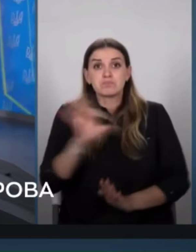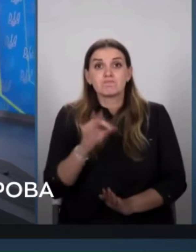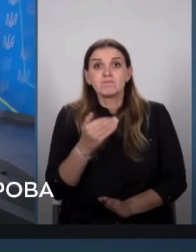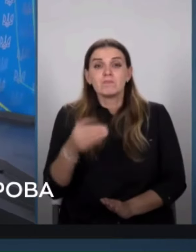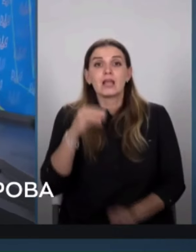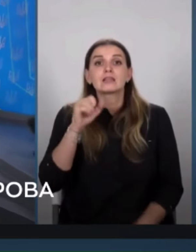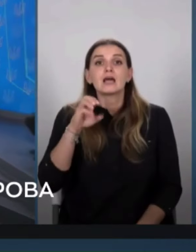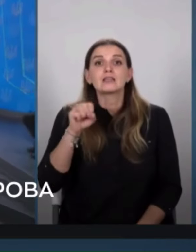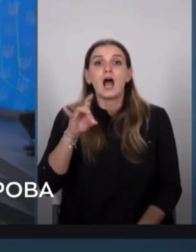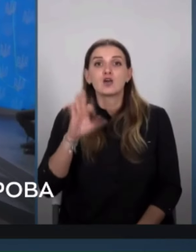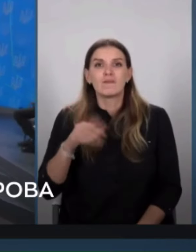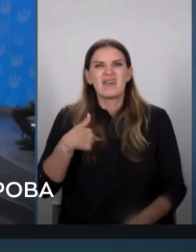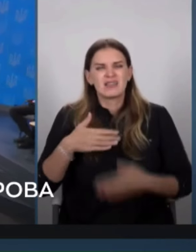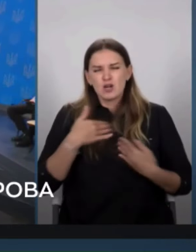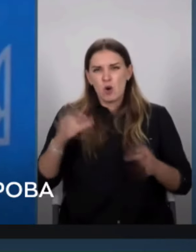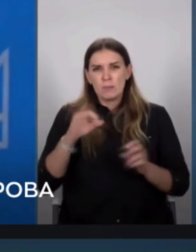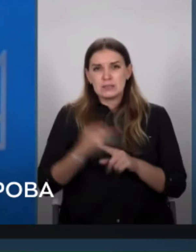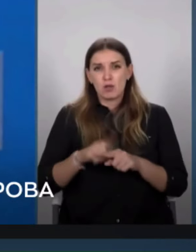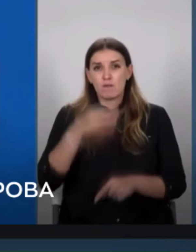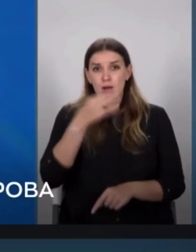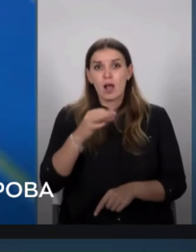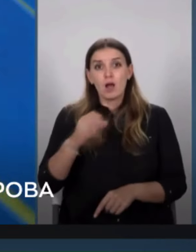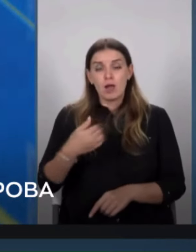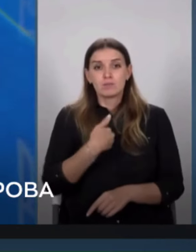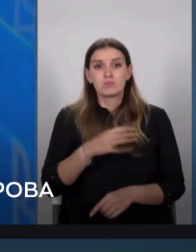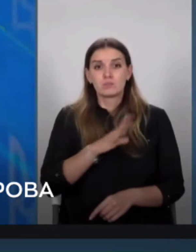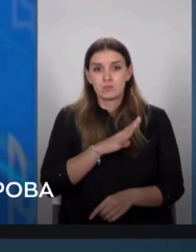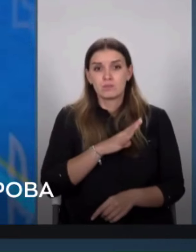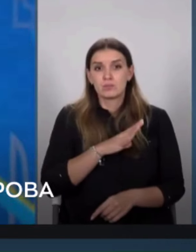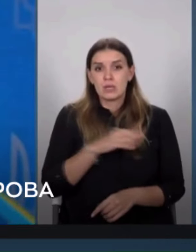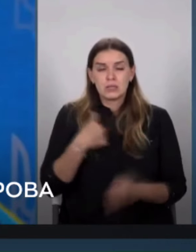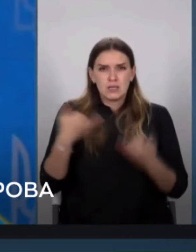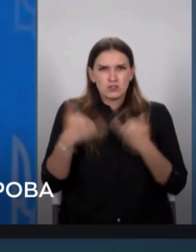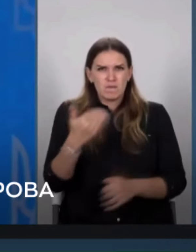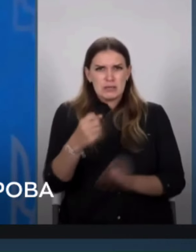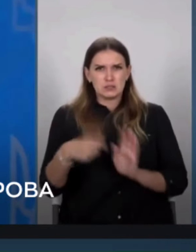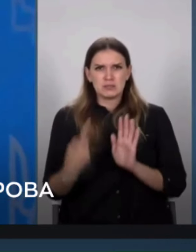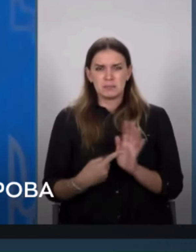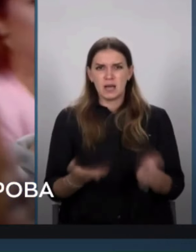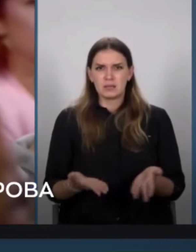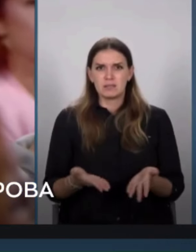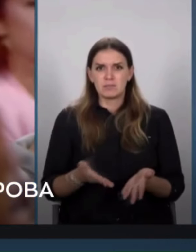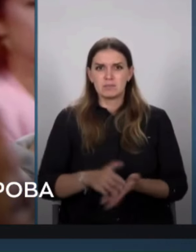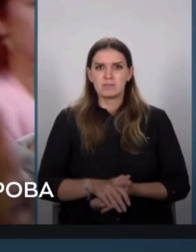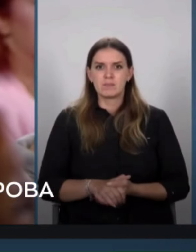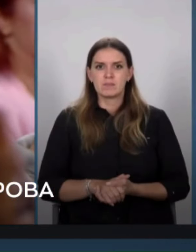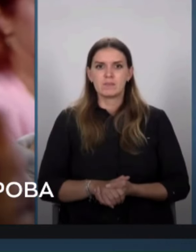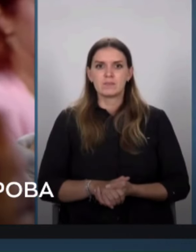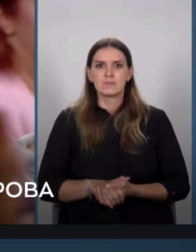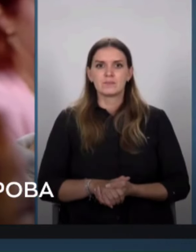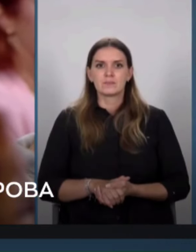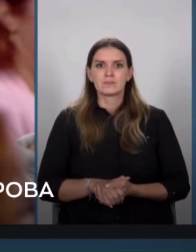стосується Татарова, також не хотів про це говорити, хоча у нас був офрек. Я здивований вашим запитанням.